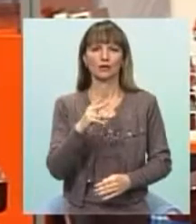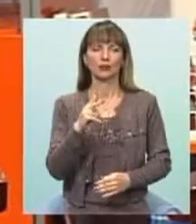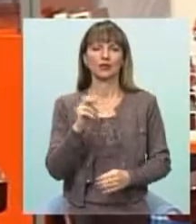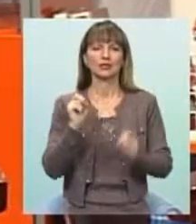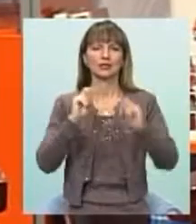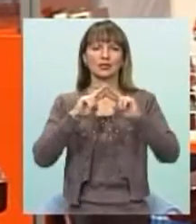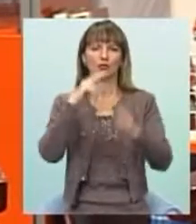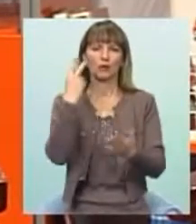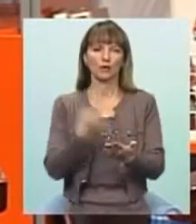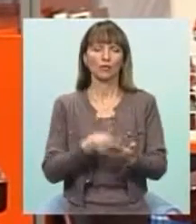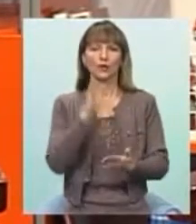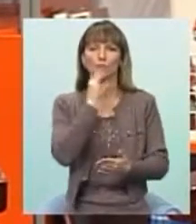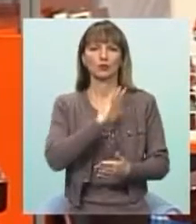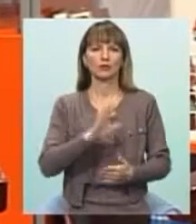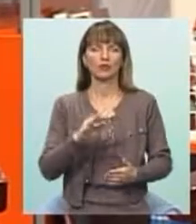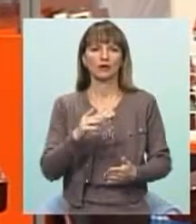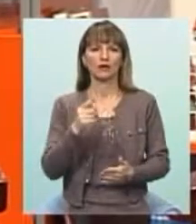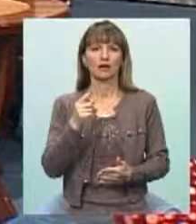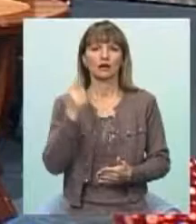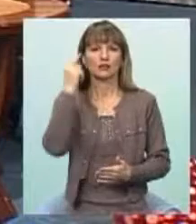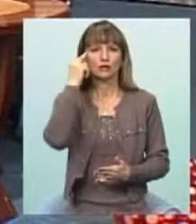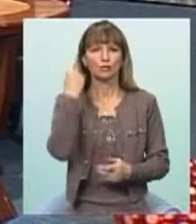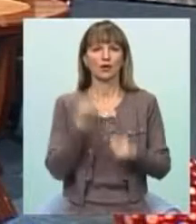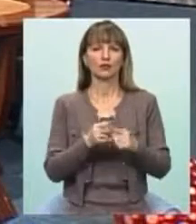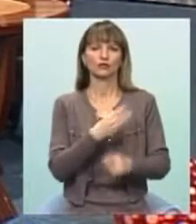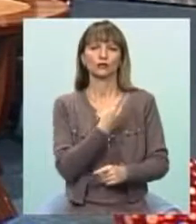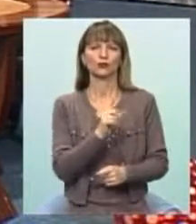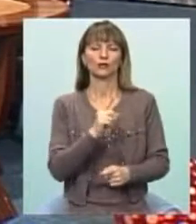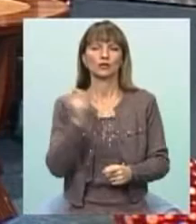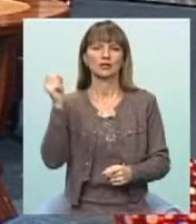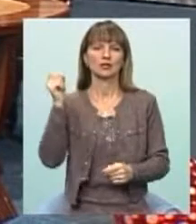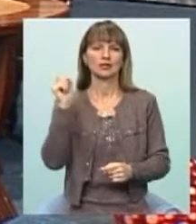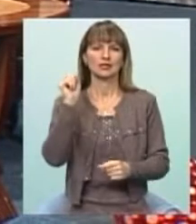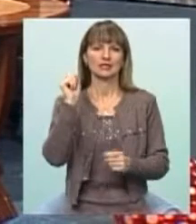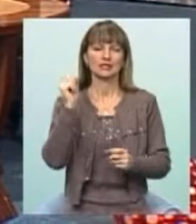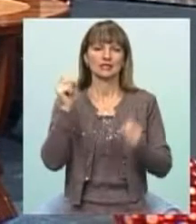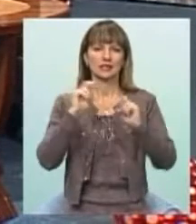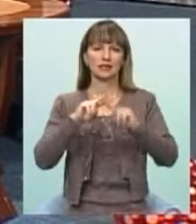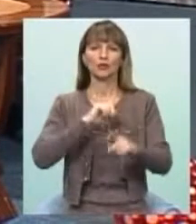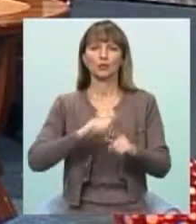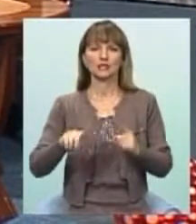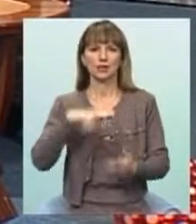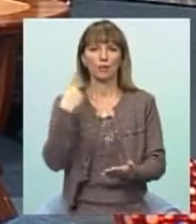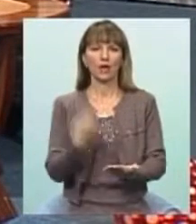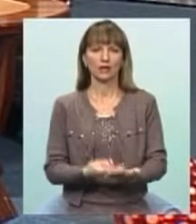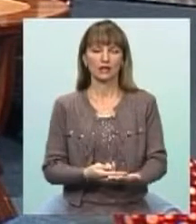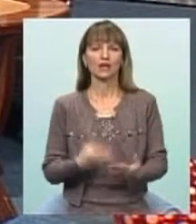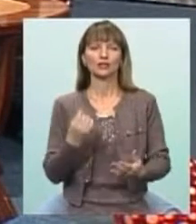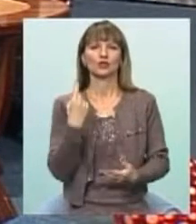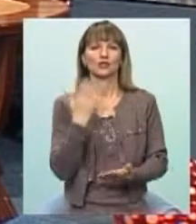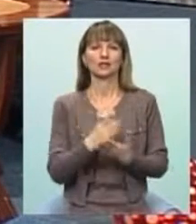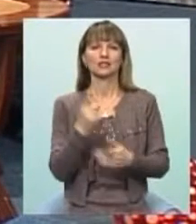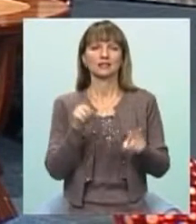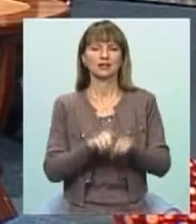ми просто не встигаємо загадати якесь певне бажання, тому що ця зірка, вона дуже швидко падає. Ну, а ще така